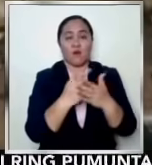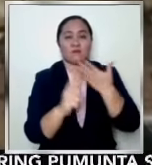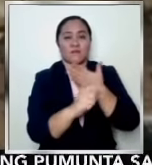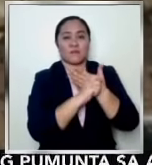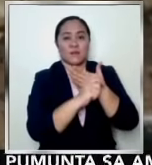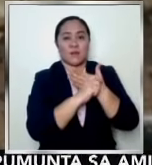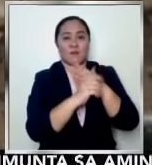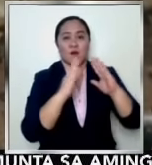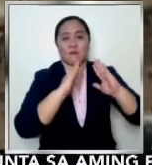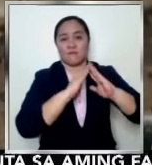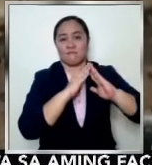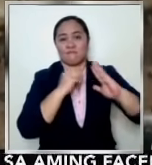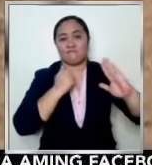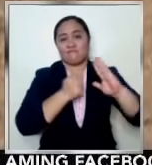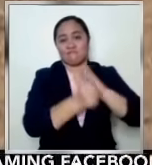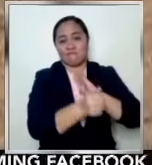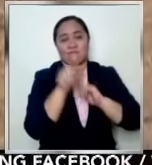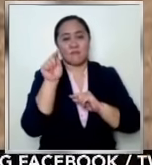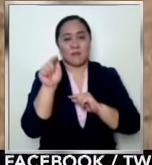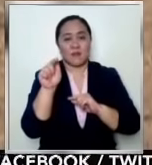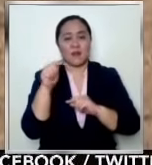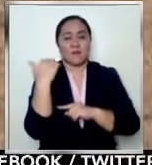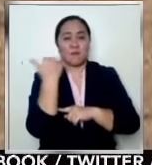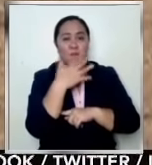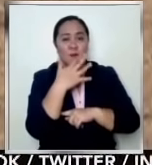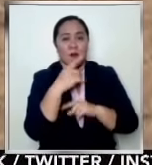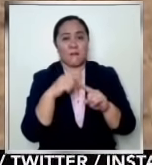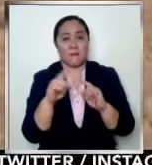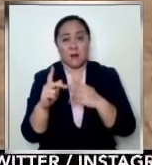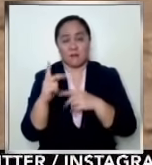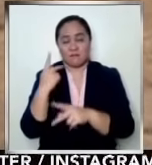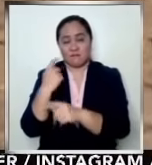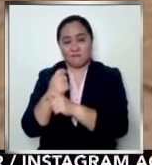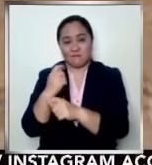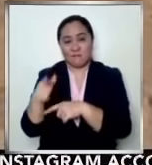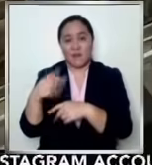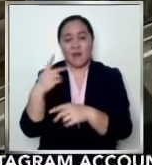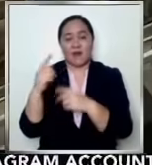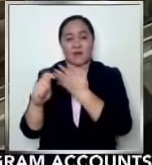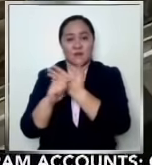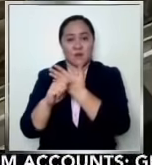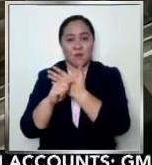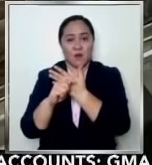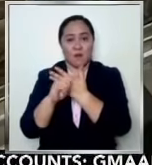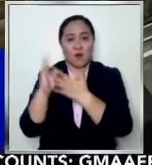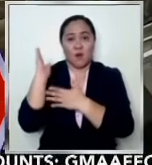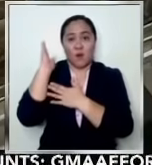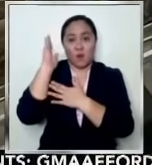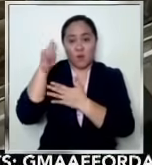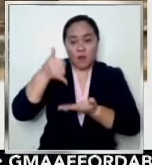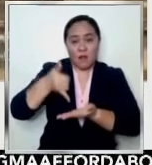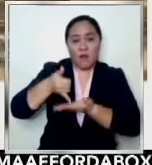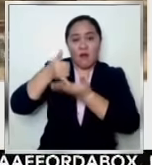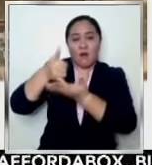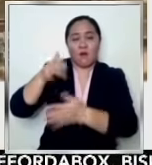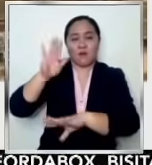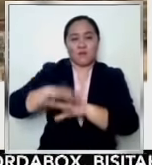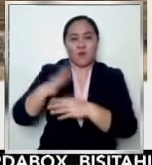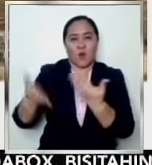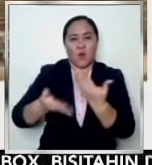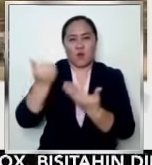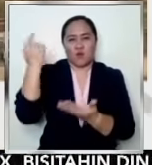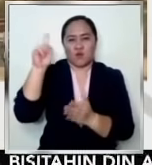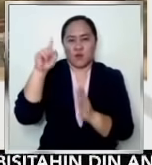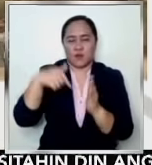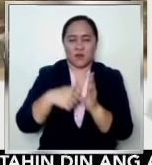para 1,500 permanent shelters. 500 dito ia-award sa Disyembre. Sabi ng Task Force Bangon Marawi, 85%